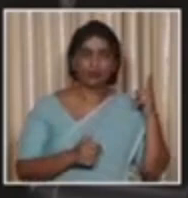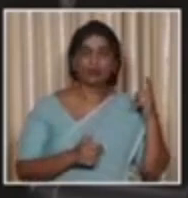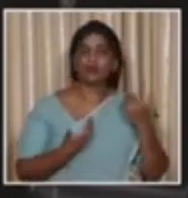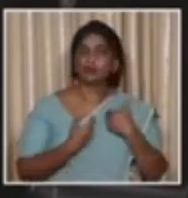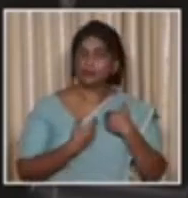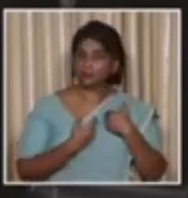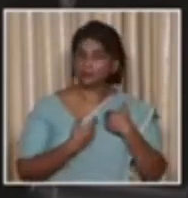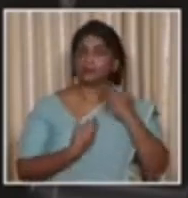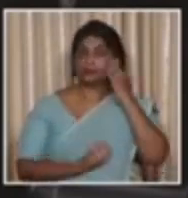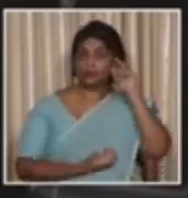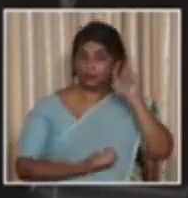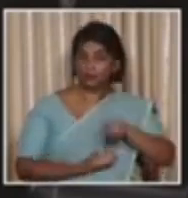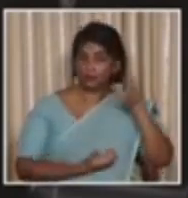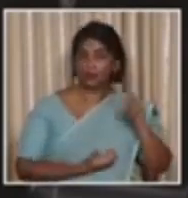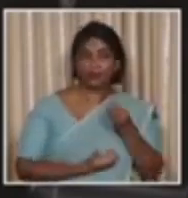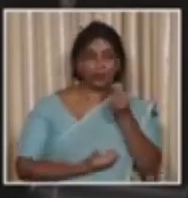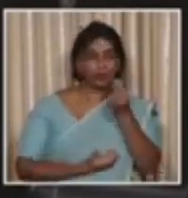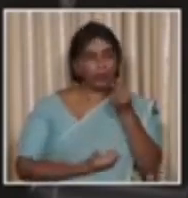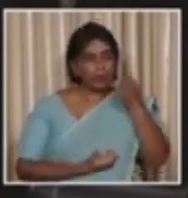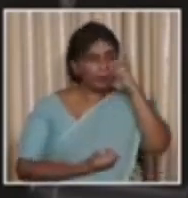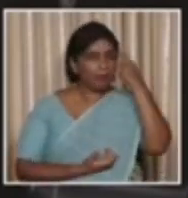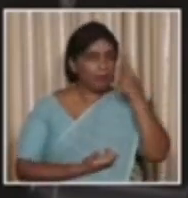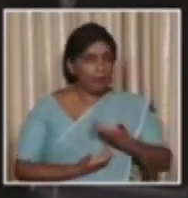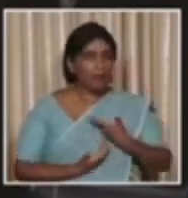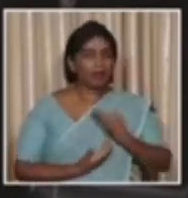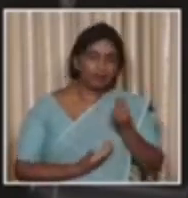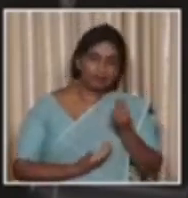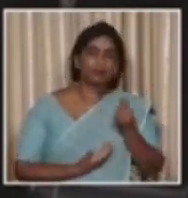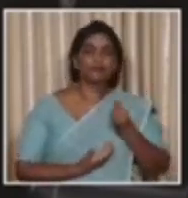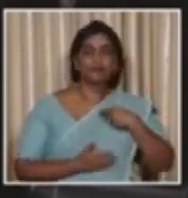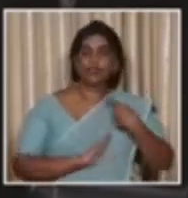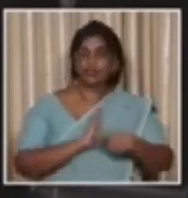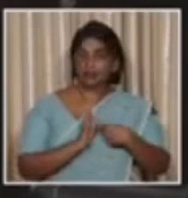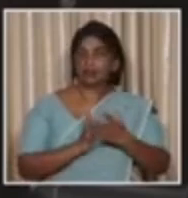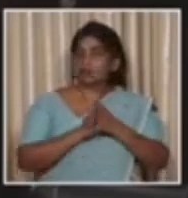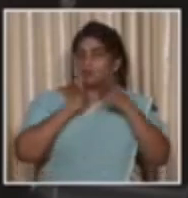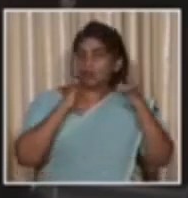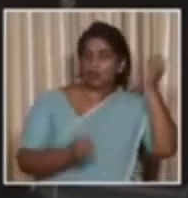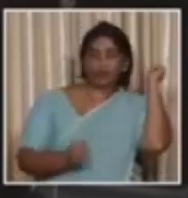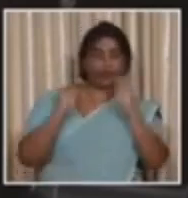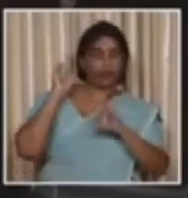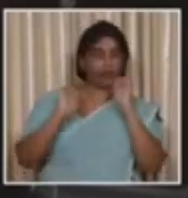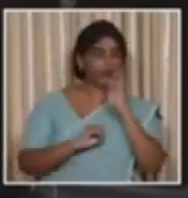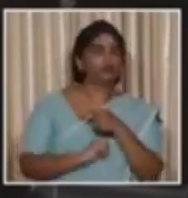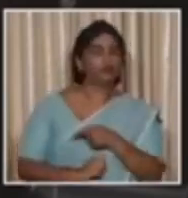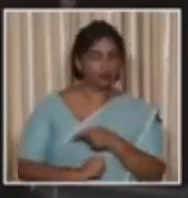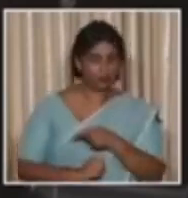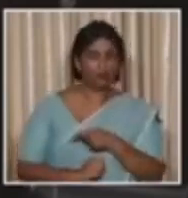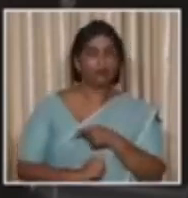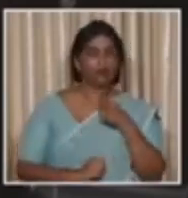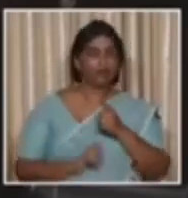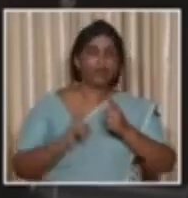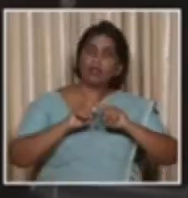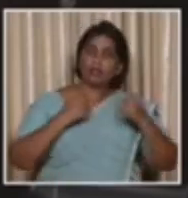අපේ කාන්තාව අර පුංචි මුදලක් හම්බ කරන කාන්තාවෝ ටික තමයි අද අපේ රටට වැඩිම මුදල් ප්‍රමාණයක් එවන්නේ. ඔය